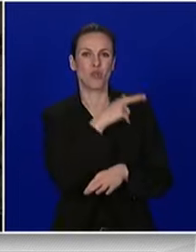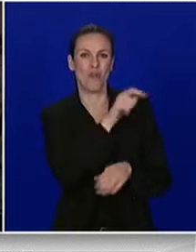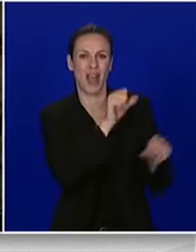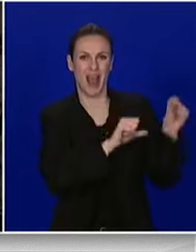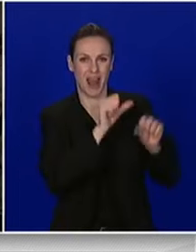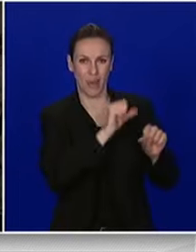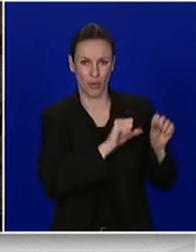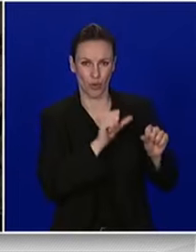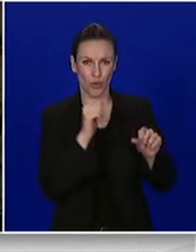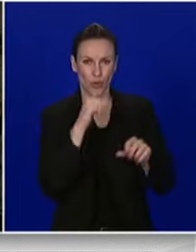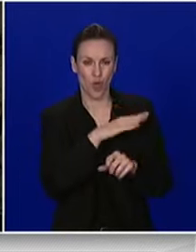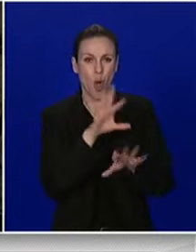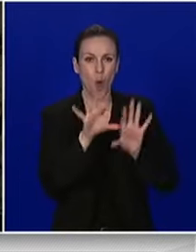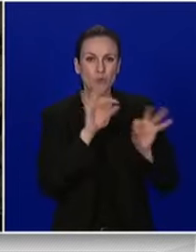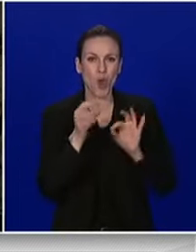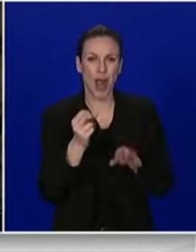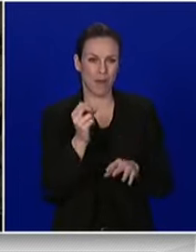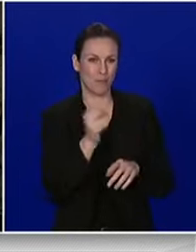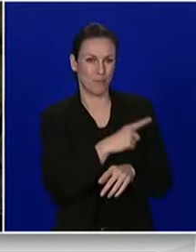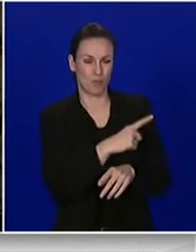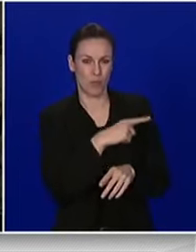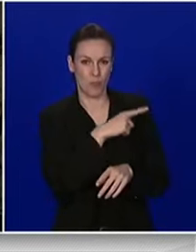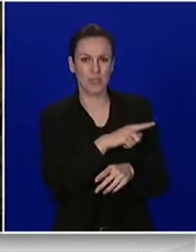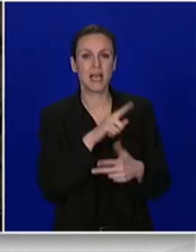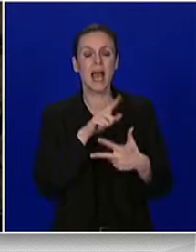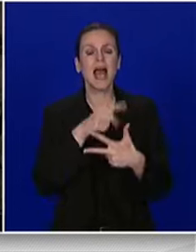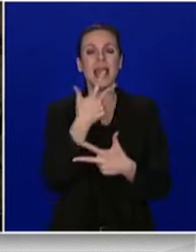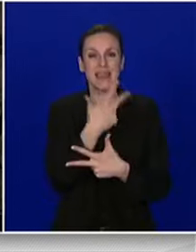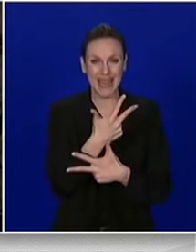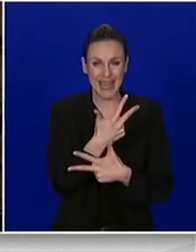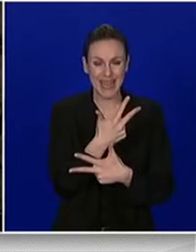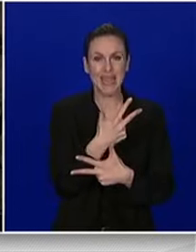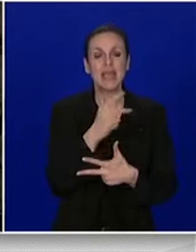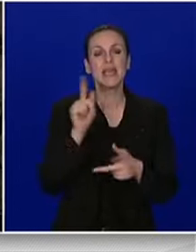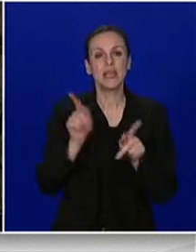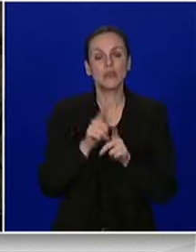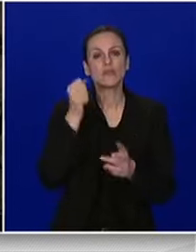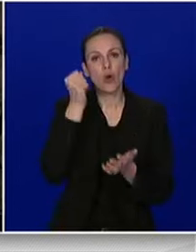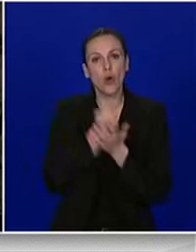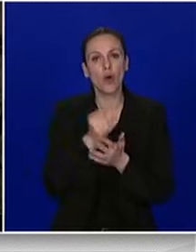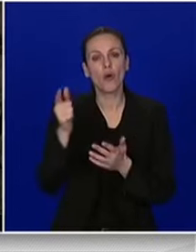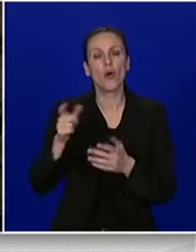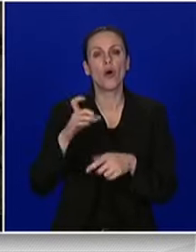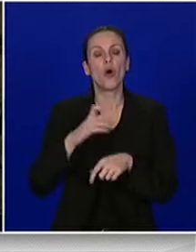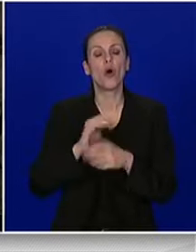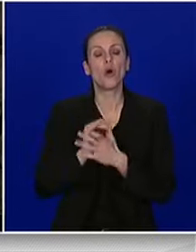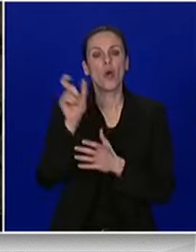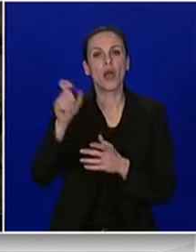uzorke, i 3 UK soja je potvrdio kolega Kurolt u